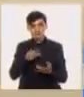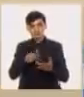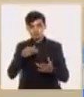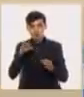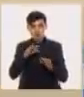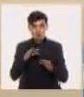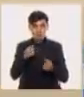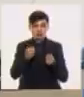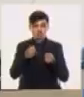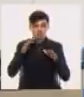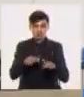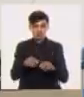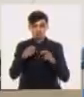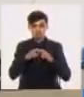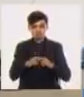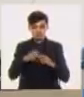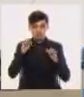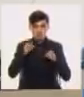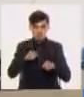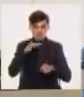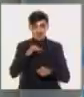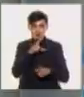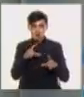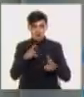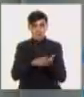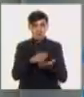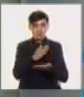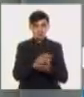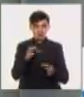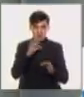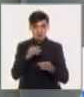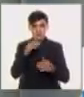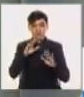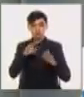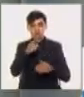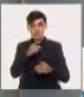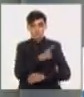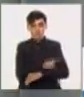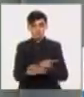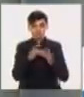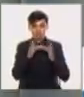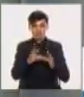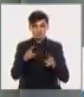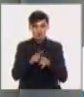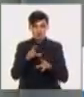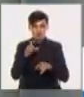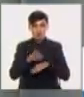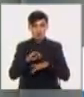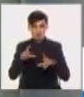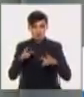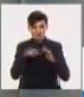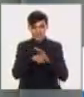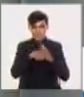не выходя из машины. Люди боятся той ситуации, что даже после госпиталя, когда откроется здание, что они не смогут сюда прийти.